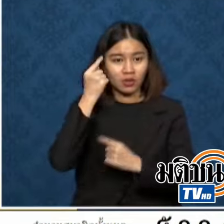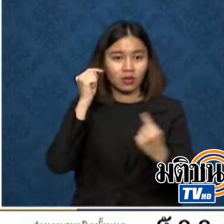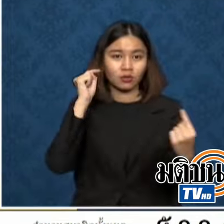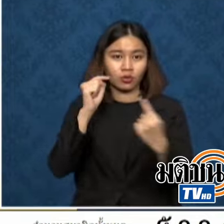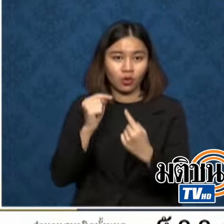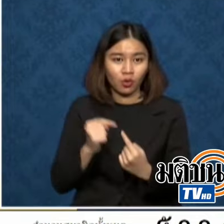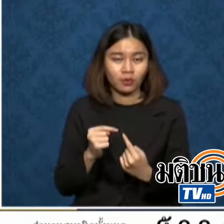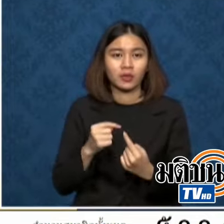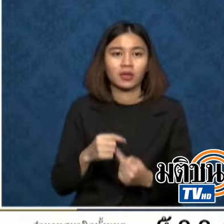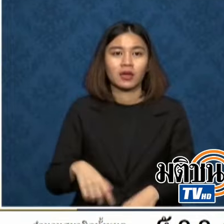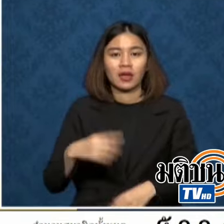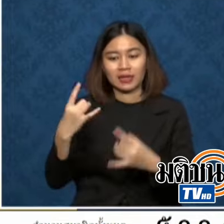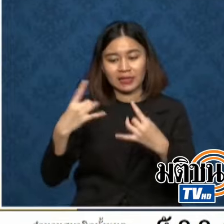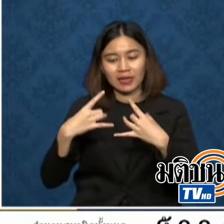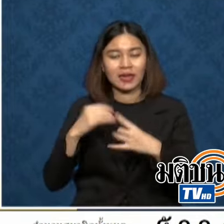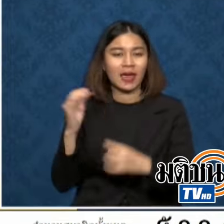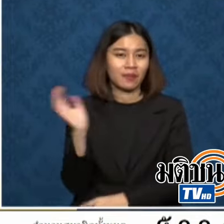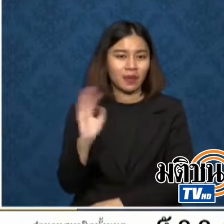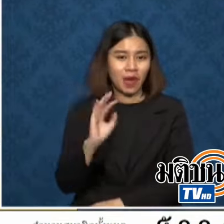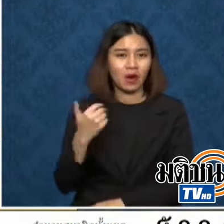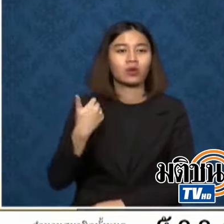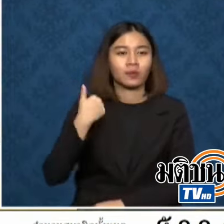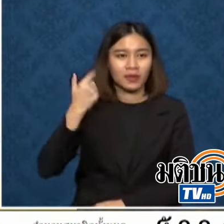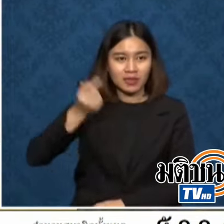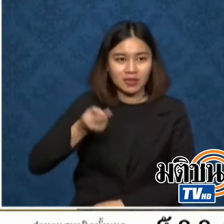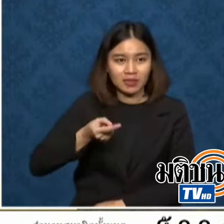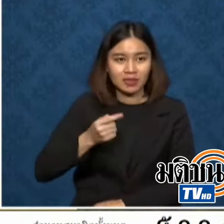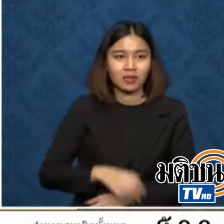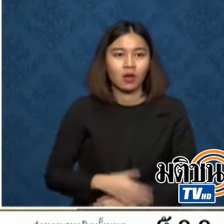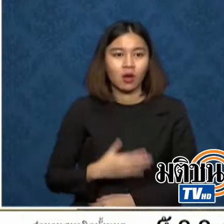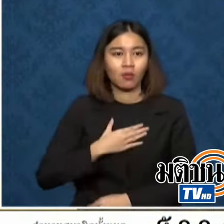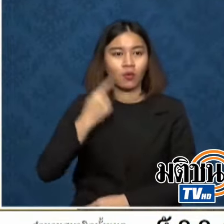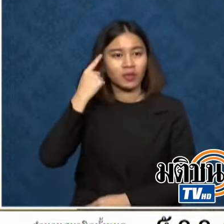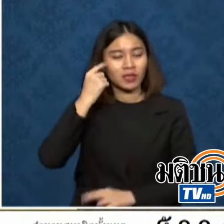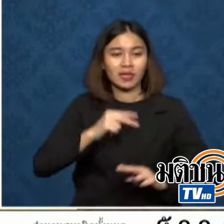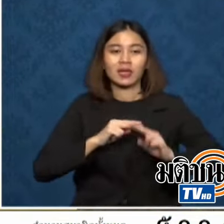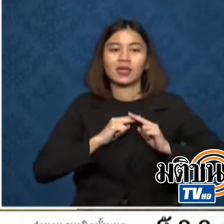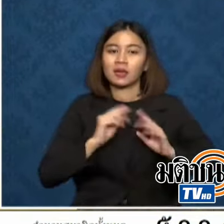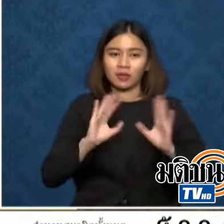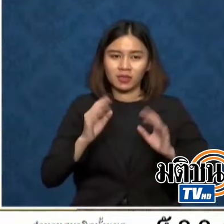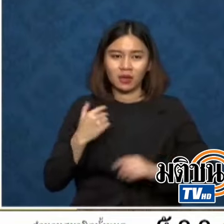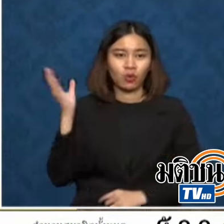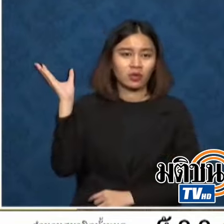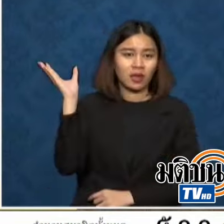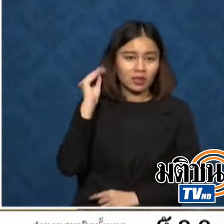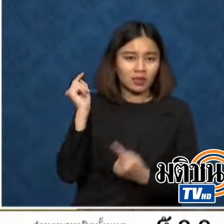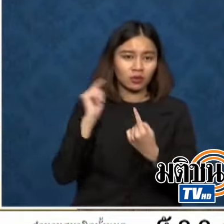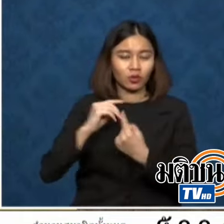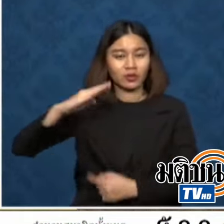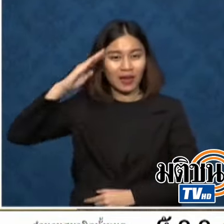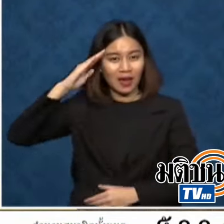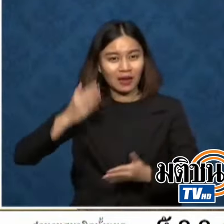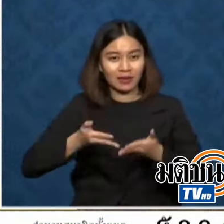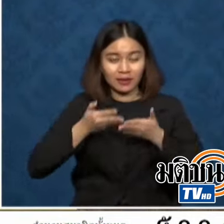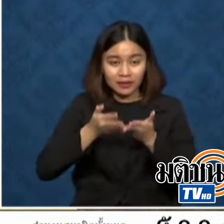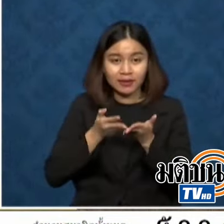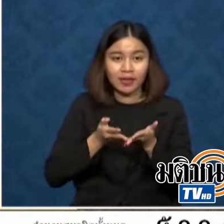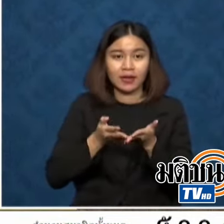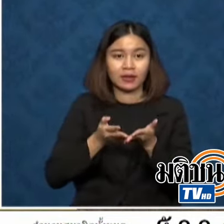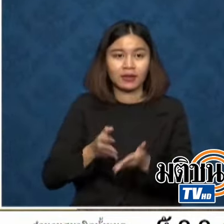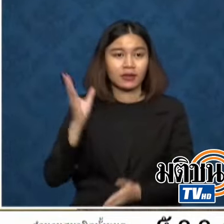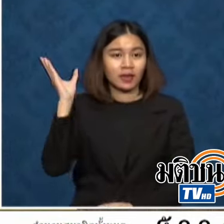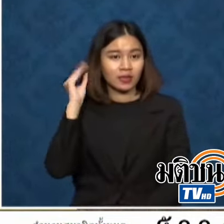ครับแล้วก็จะเลิกล้อผมสักทีนึงว่ามันมีจริงๆไม่ได้เป็นสิ่งที่ผมคิดขึ้นมาเองเป็นสิ่งที่ผมได้ยินมาจากทหารเรือของเราเป็นสิ่งที่ผมได้ยิน